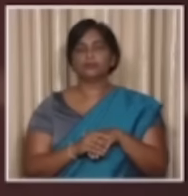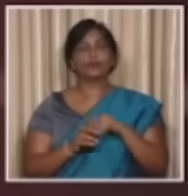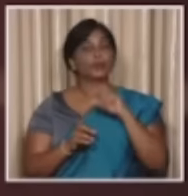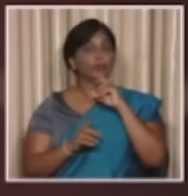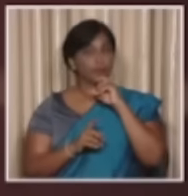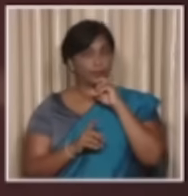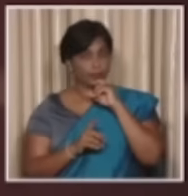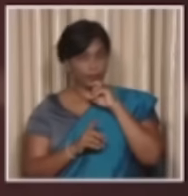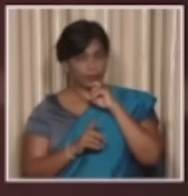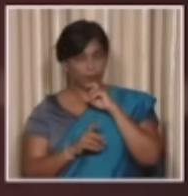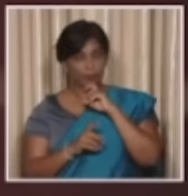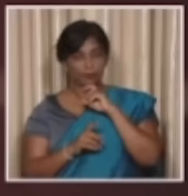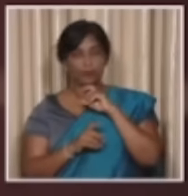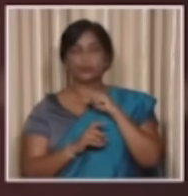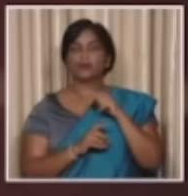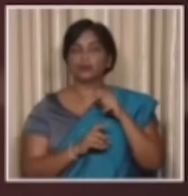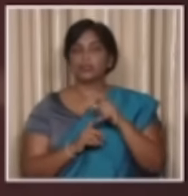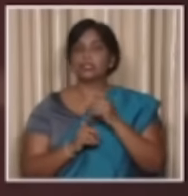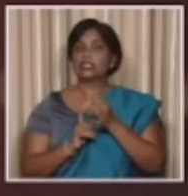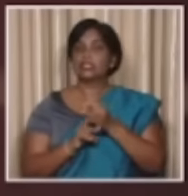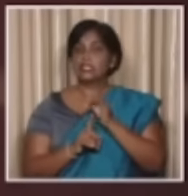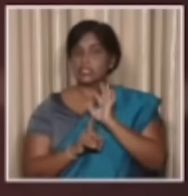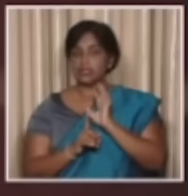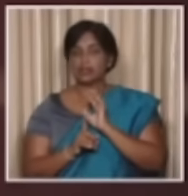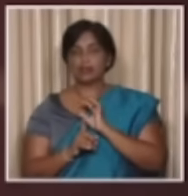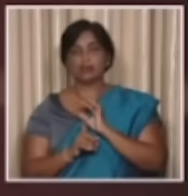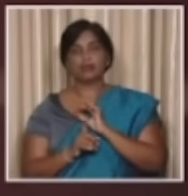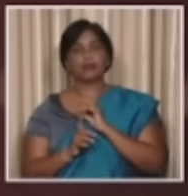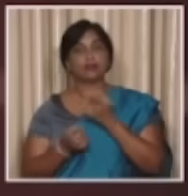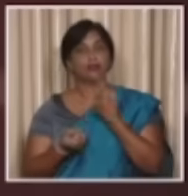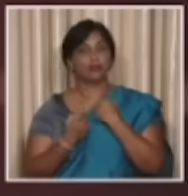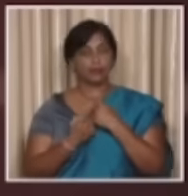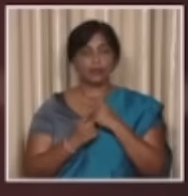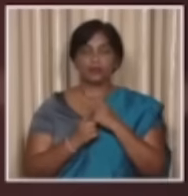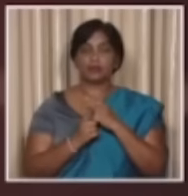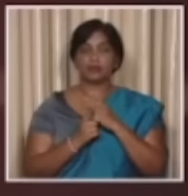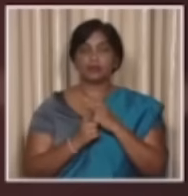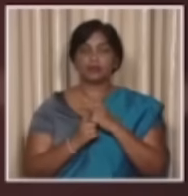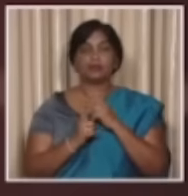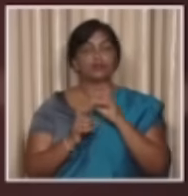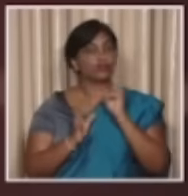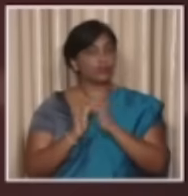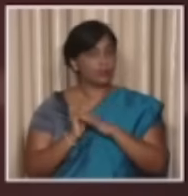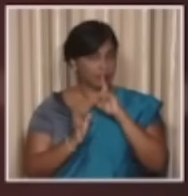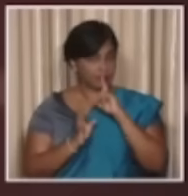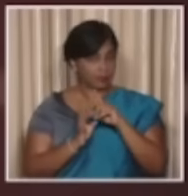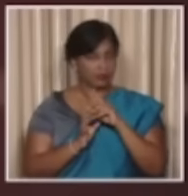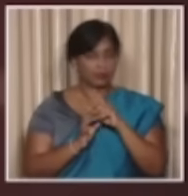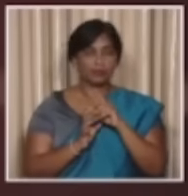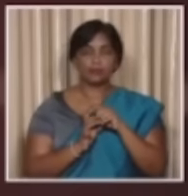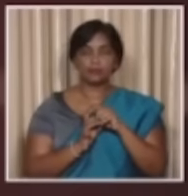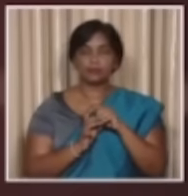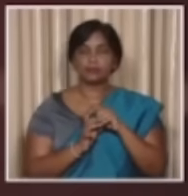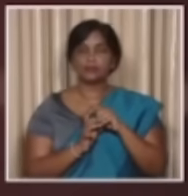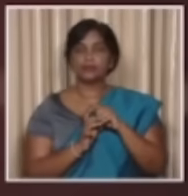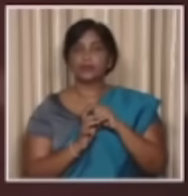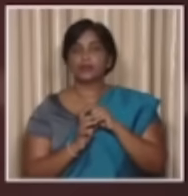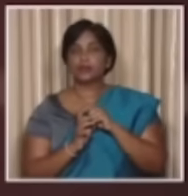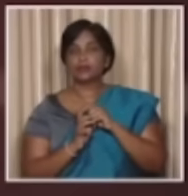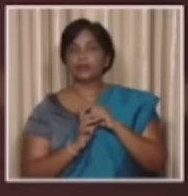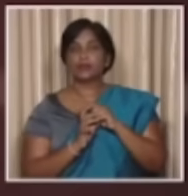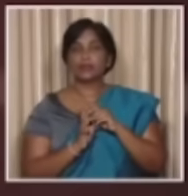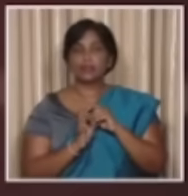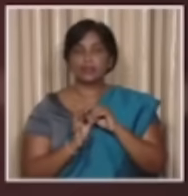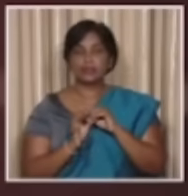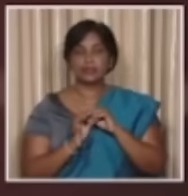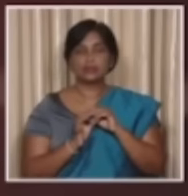අධිකරණ තීන්දුව සහ ජනාධිපති පරීක්ෂණ කොමිෂන් සභාව නිර්දේශ කරපු විදිහට ඊට සම්බන්ධයයි